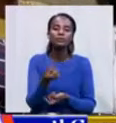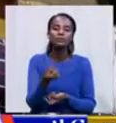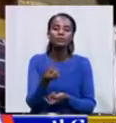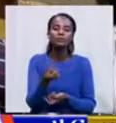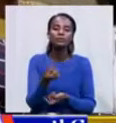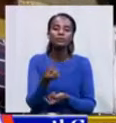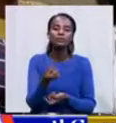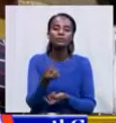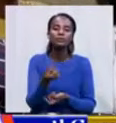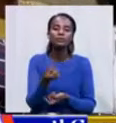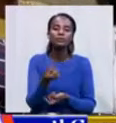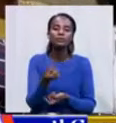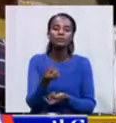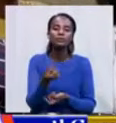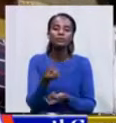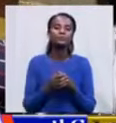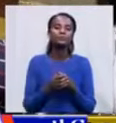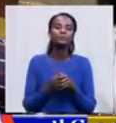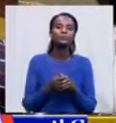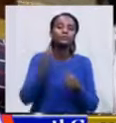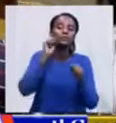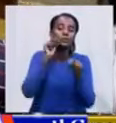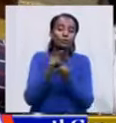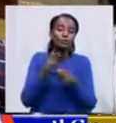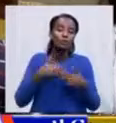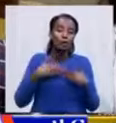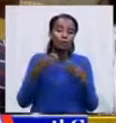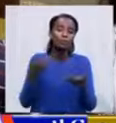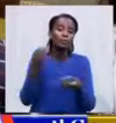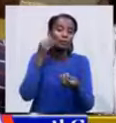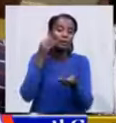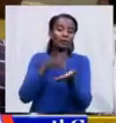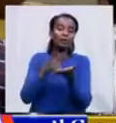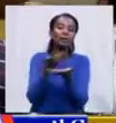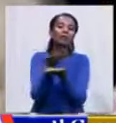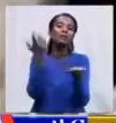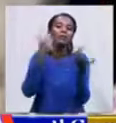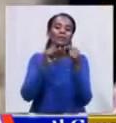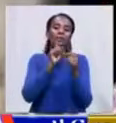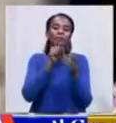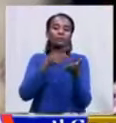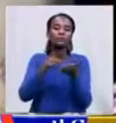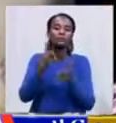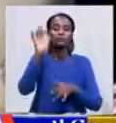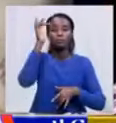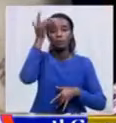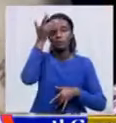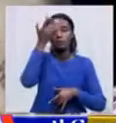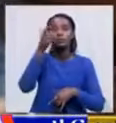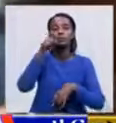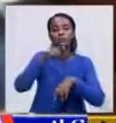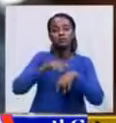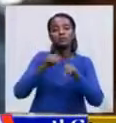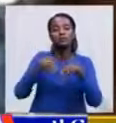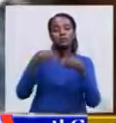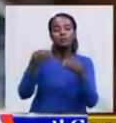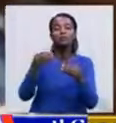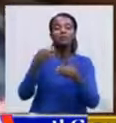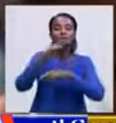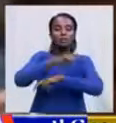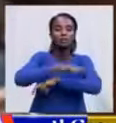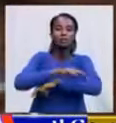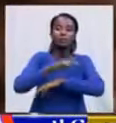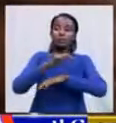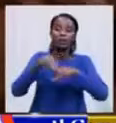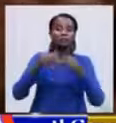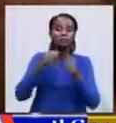ልጆቻችን አለን ይቶቻችን አለን የቤት ክራይ ከየት ነው አምጥተን የምንከፈለው? በሽታ እኮ ግዜ ይሰጣል እንዴ? እራብ ግዜ ይሰጣል?